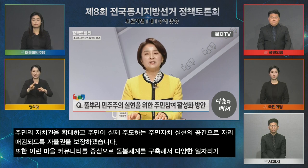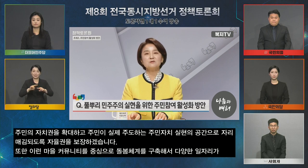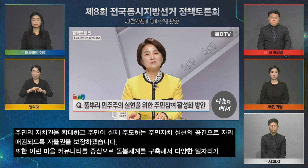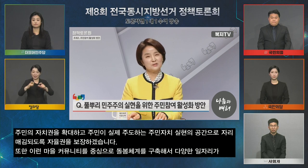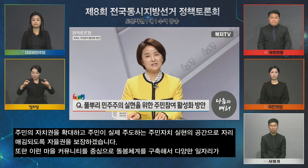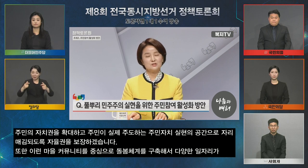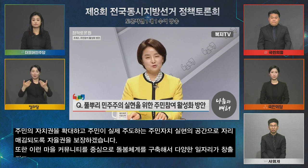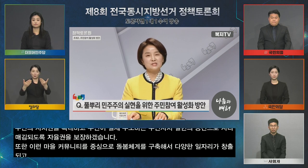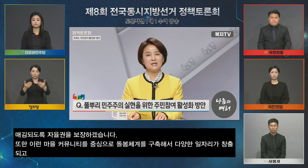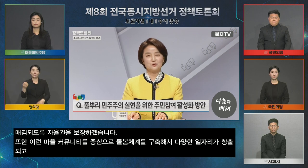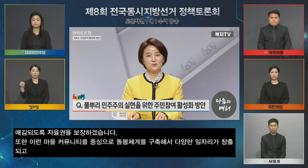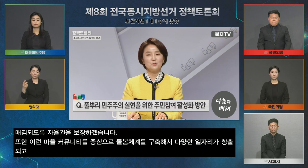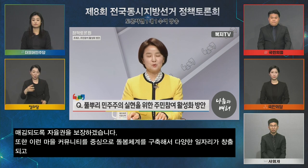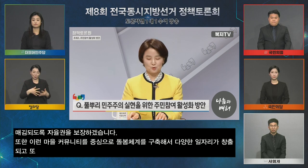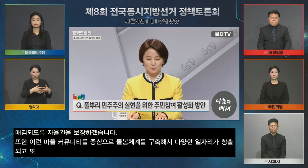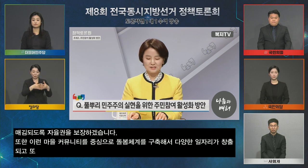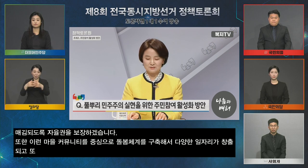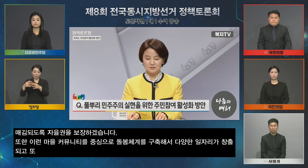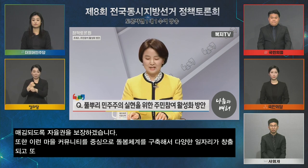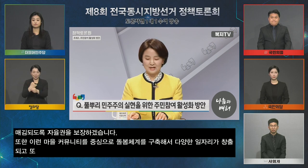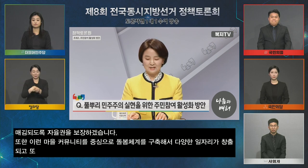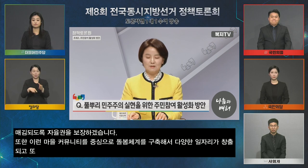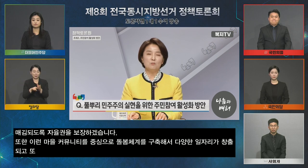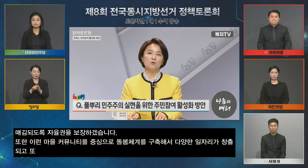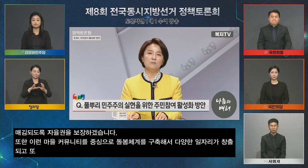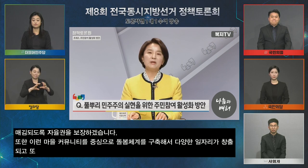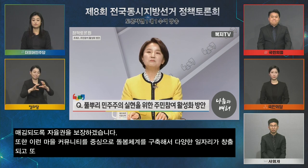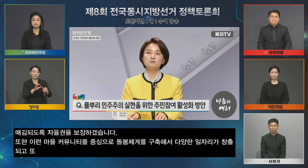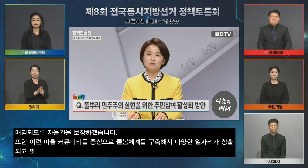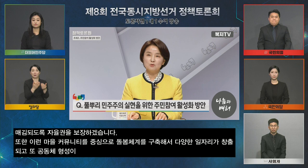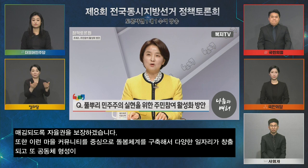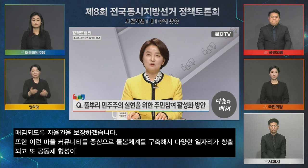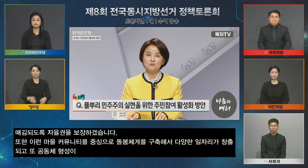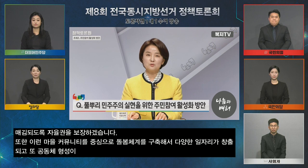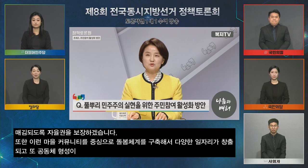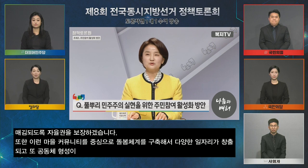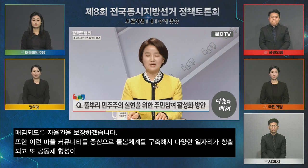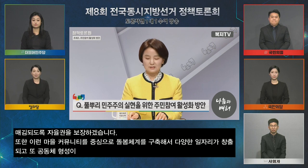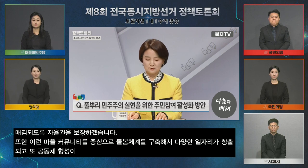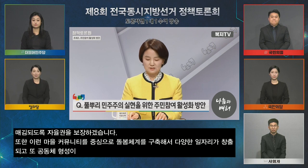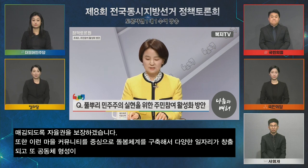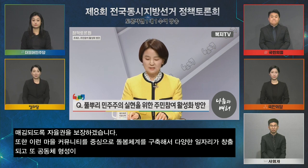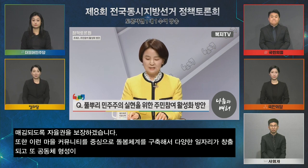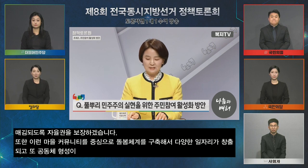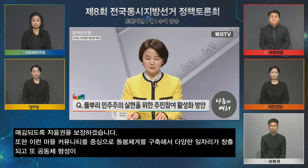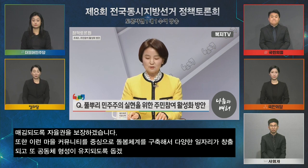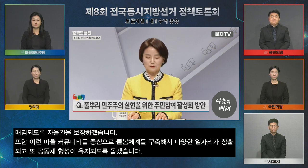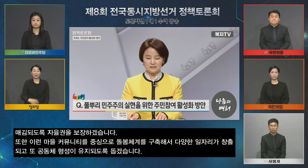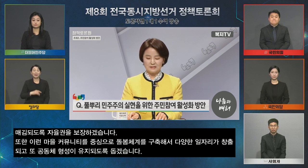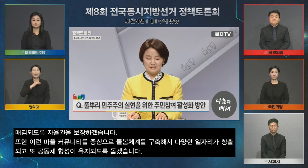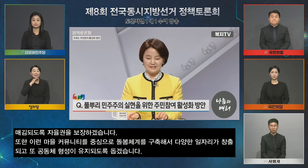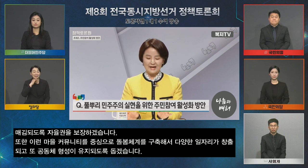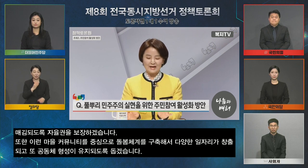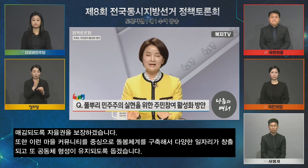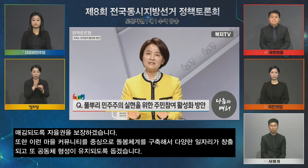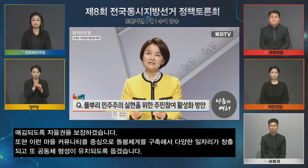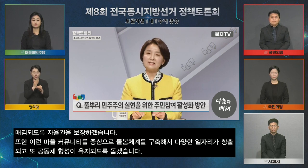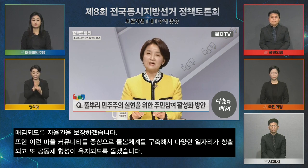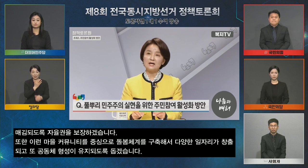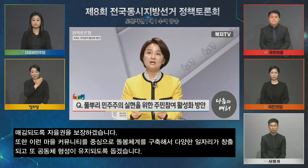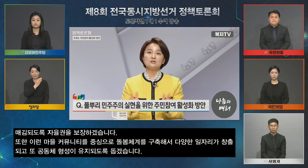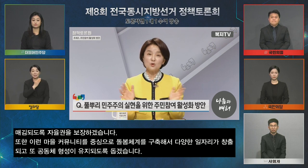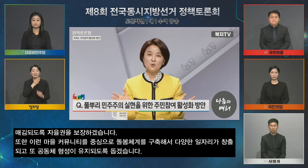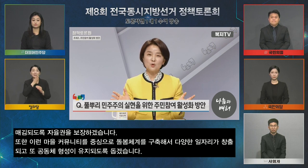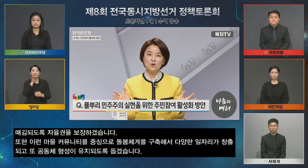공동체 형성이 유지되도록 돕겠습니다. 베이비 부모, 중장년층, 청년 등 다양한